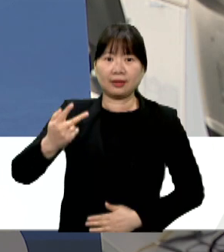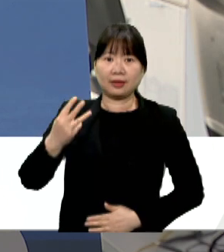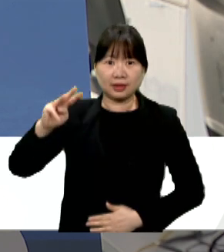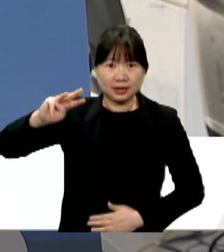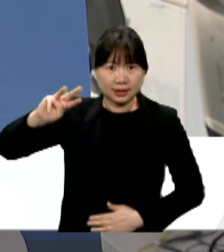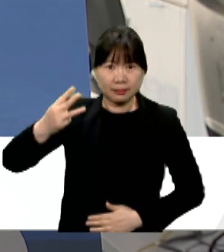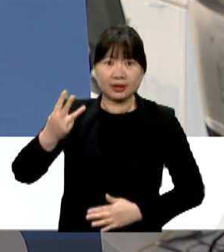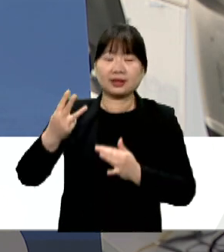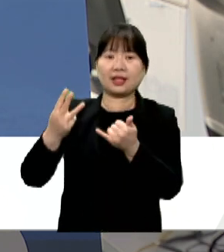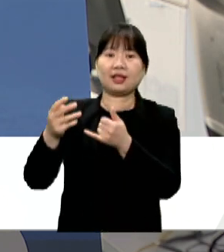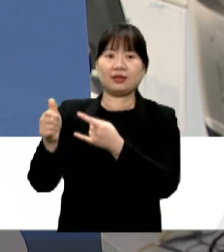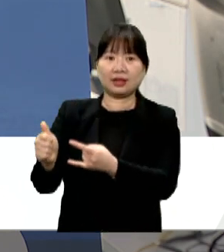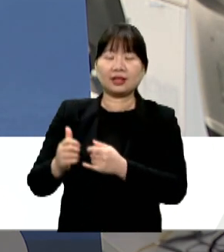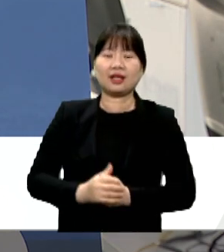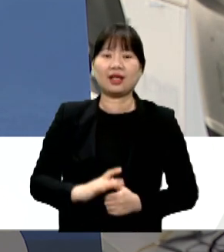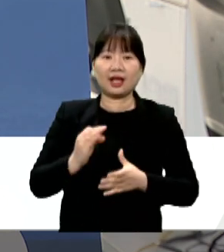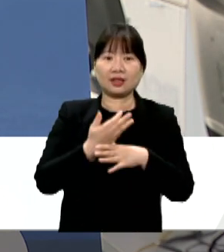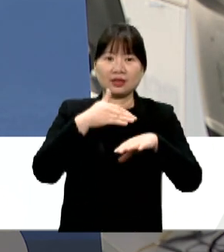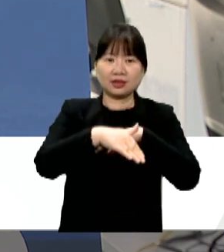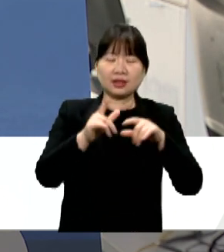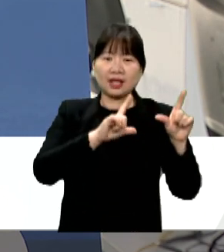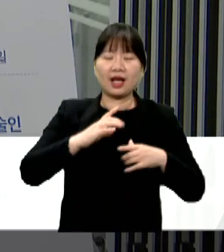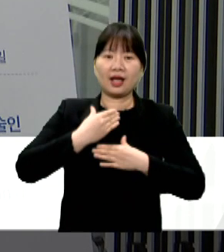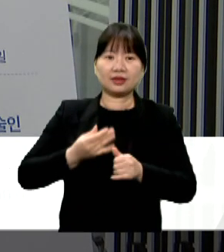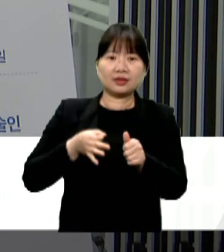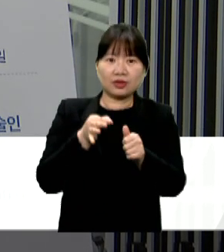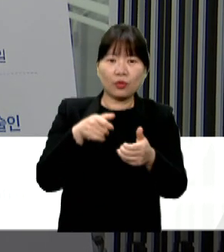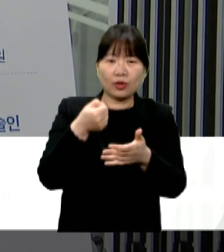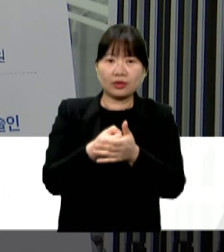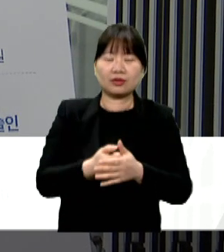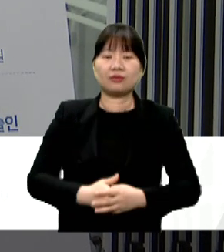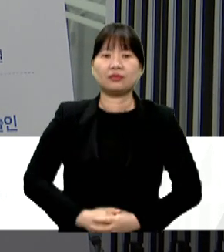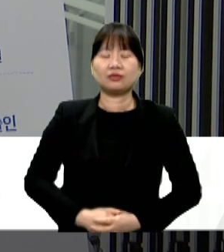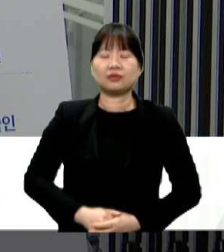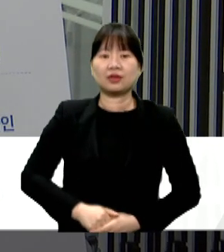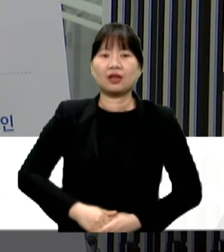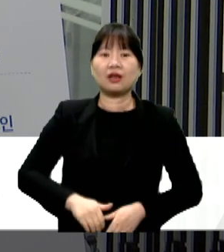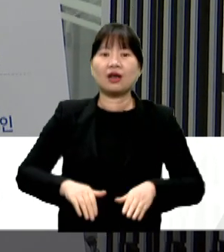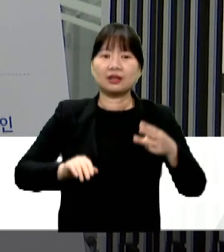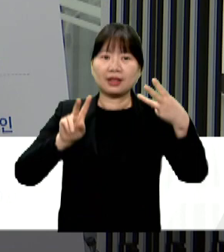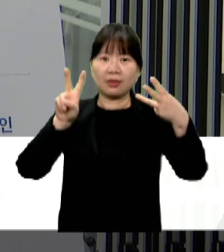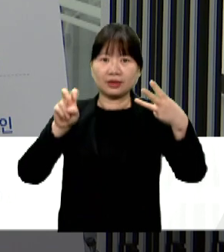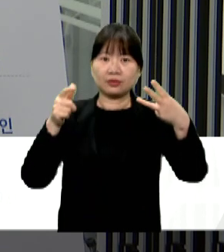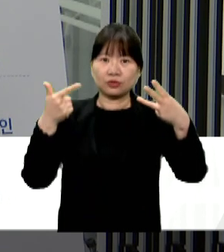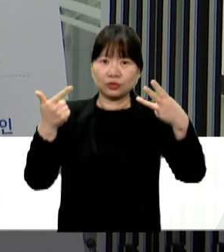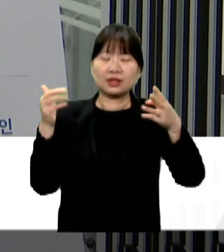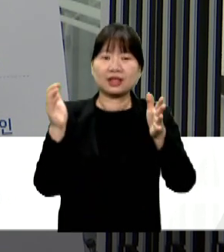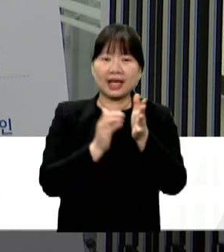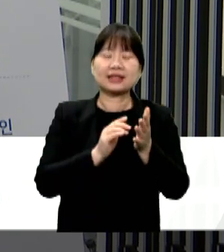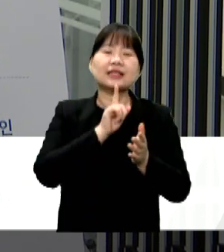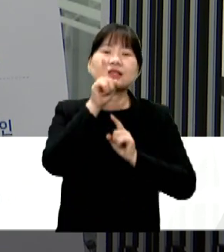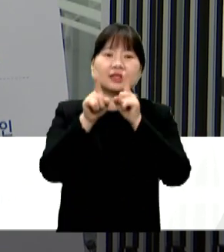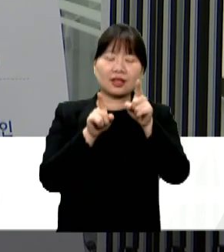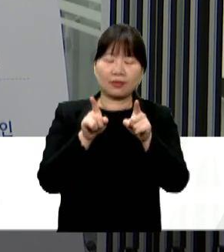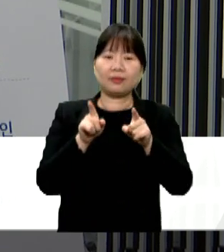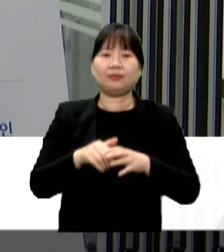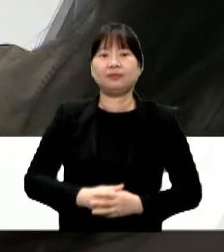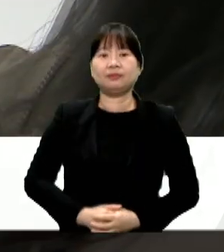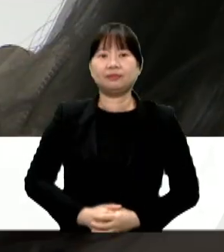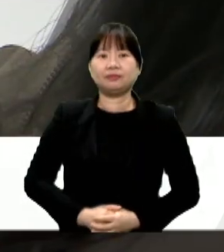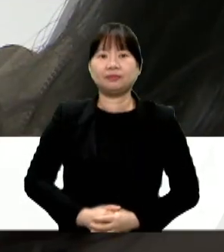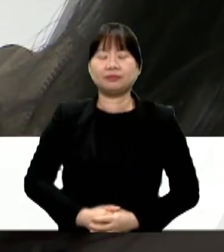업종 4,300여 명을 대상으로 안양형 생활안정지원금을 지급하기로 하고 오는 26일까지 신청을 받고